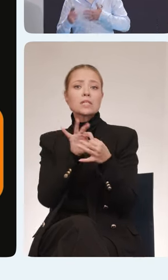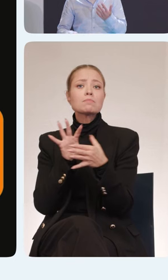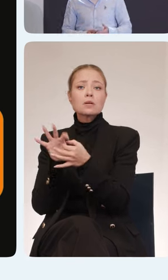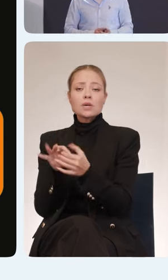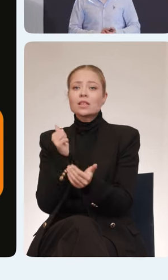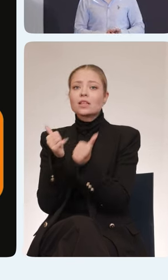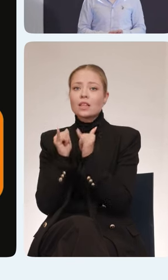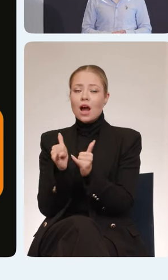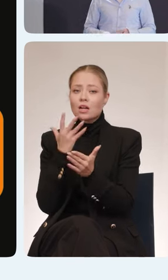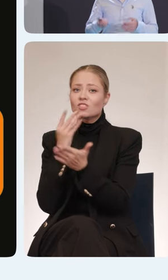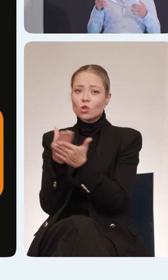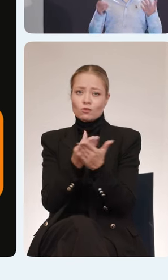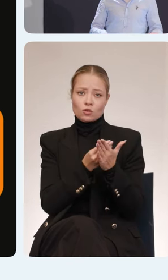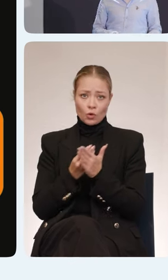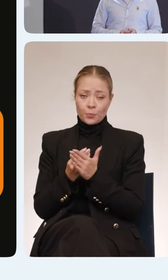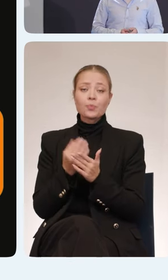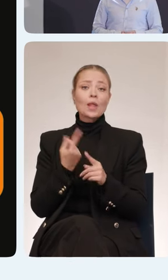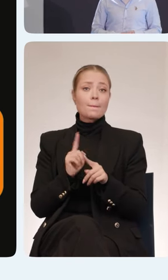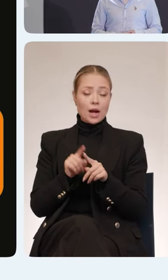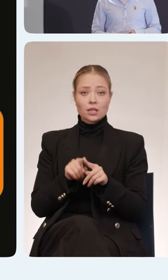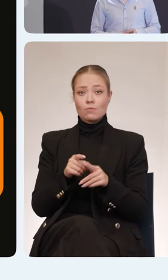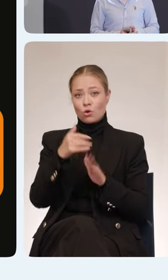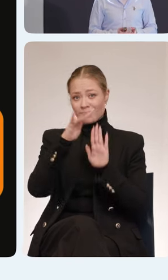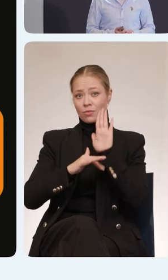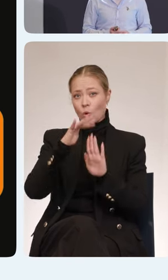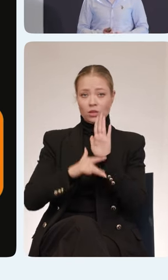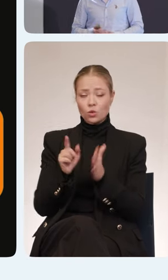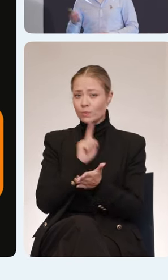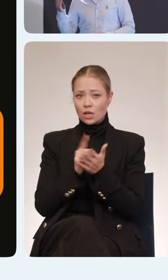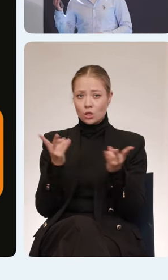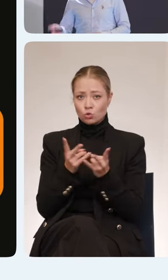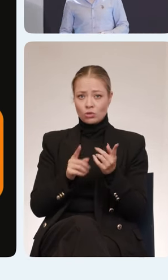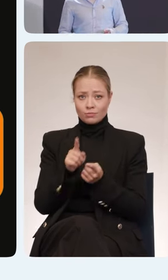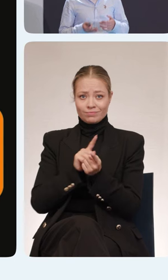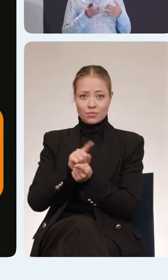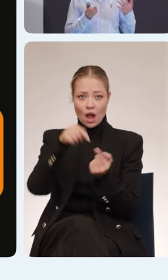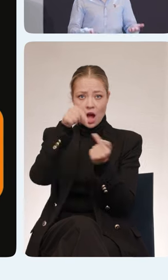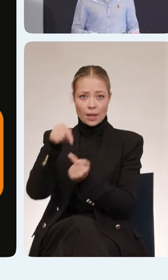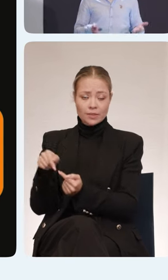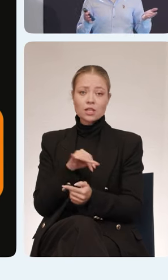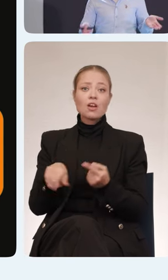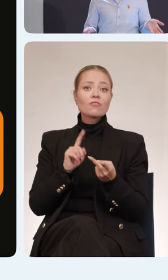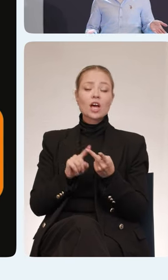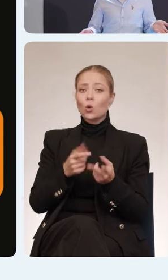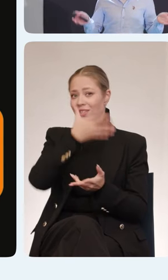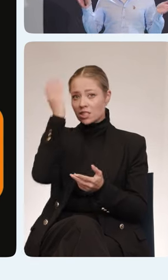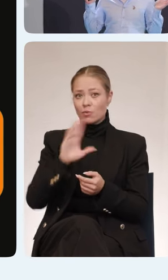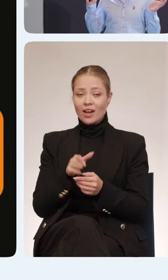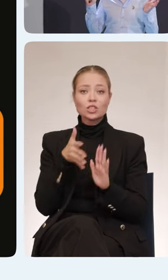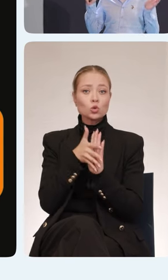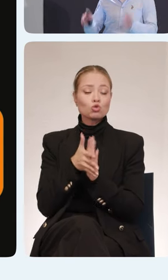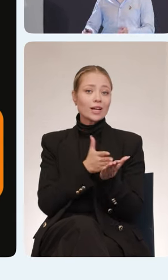разным там, моделью поведения. Вот, поэтому адаптировать контент нужно обязательно. Второе, не забывайте изучать